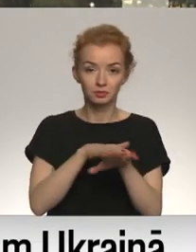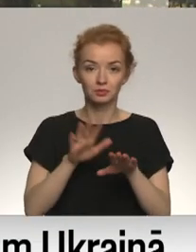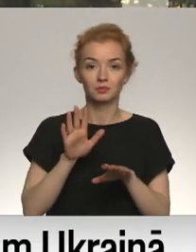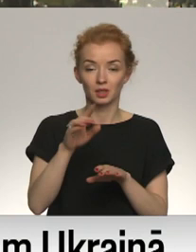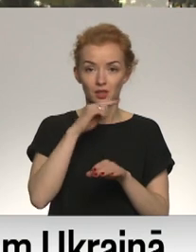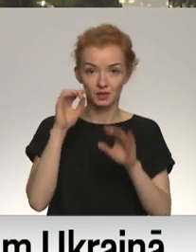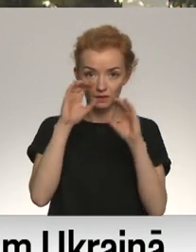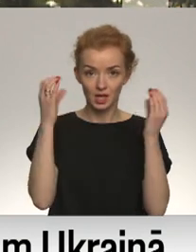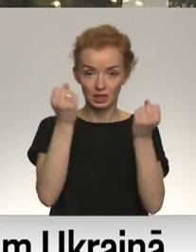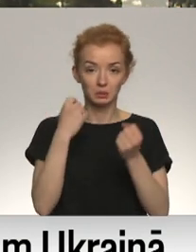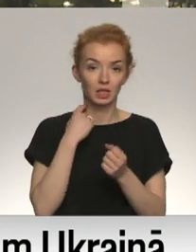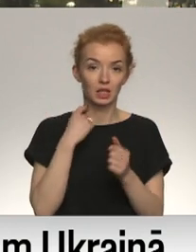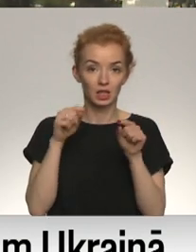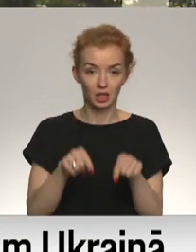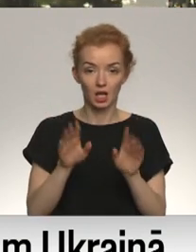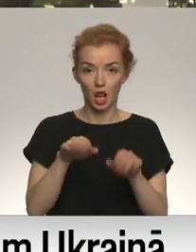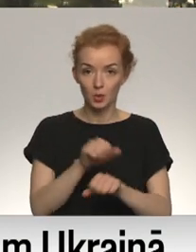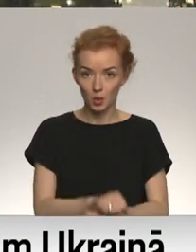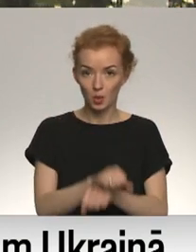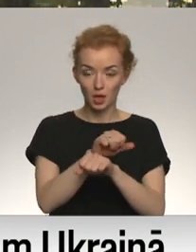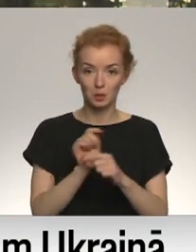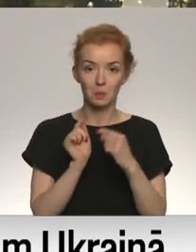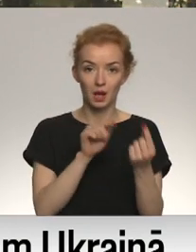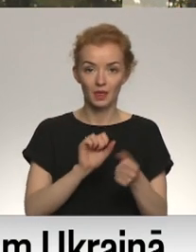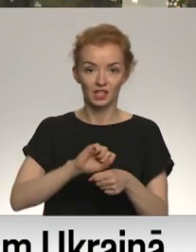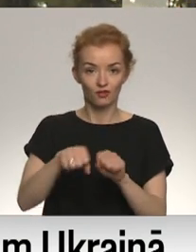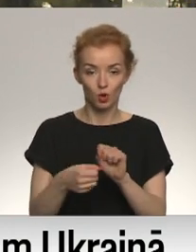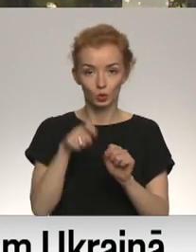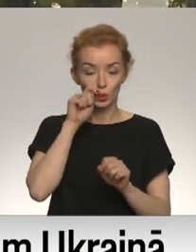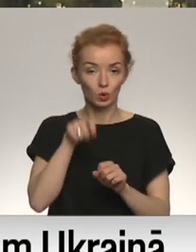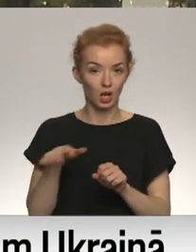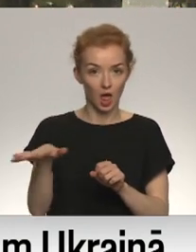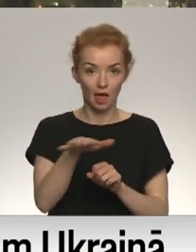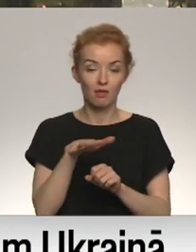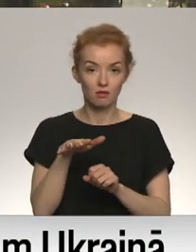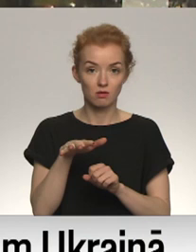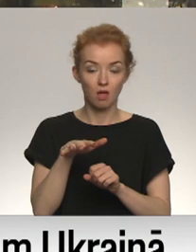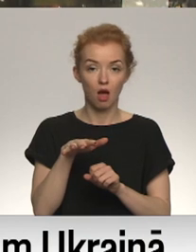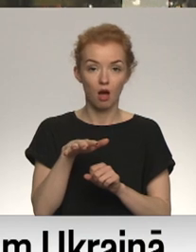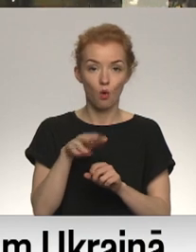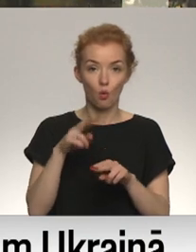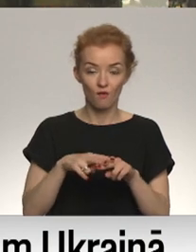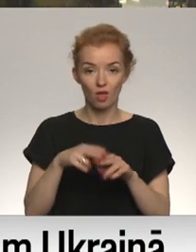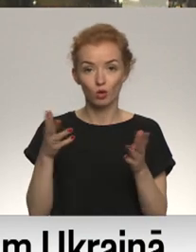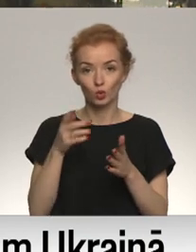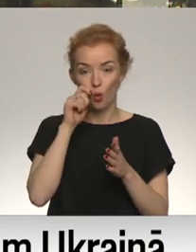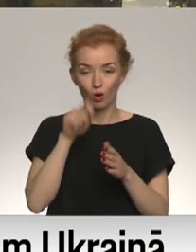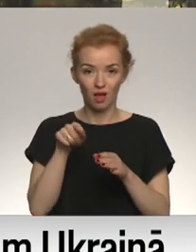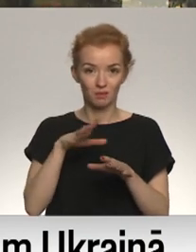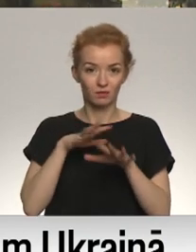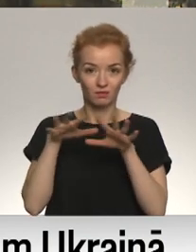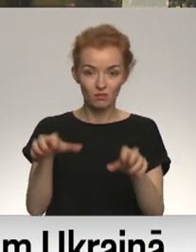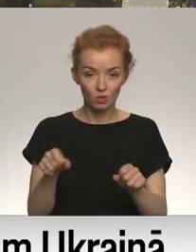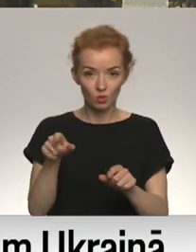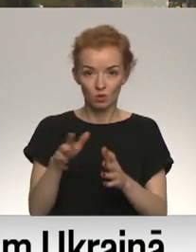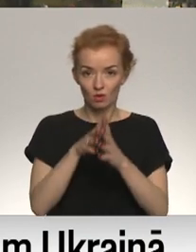Krievijas vēstniecībai Rīgā, lai protestētu pret izvarošanām Ukrainā. No Ukrainas reģioniem, kas bijuši okupēti, pienāk